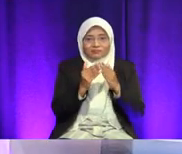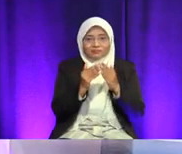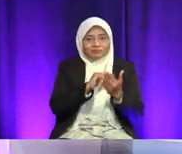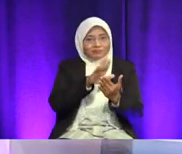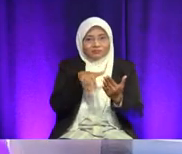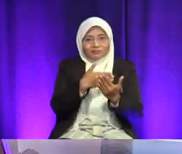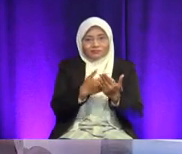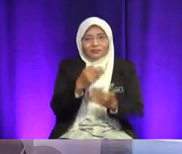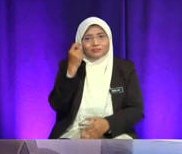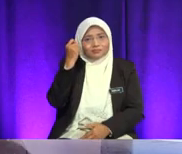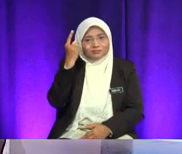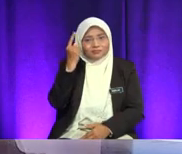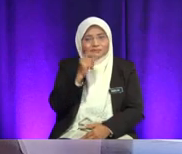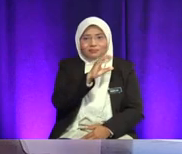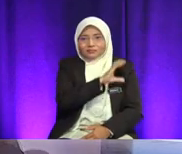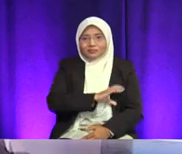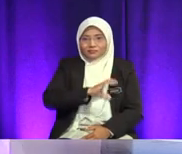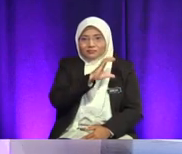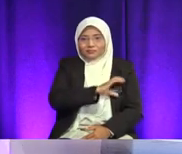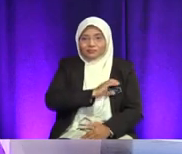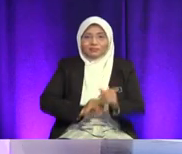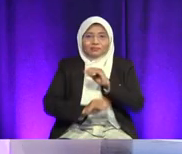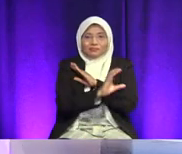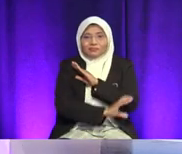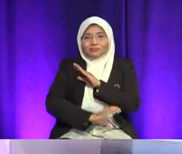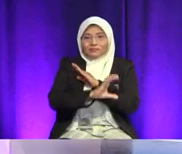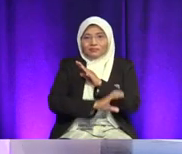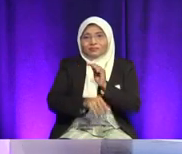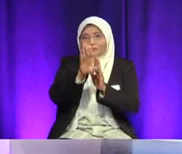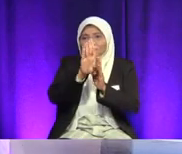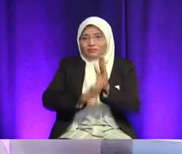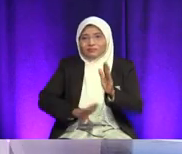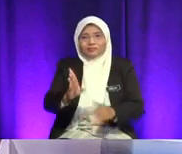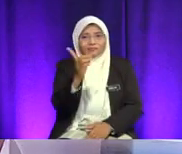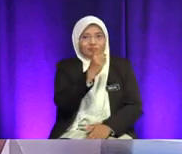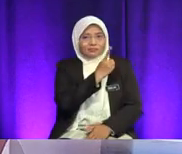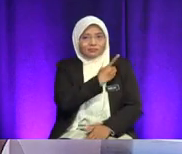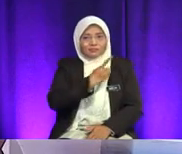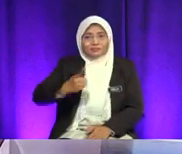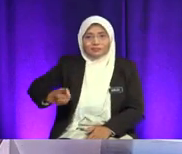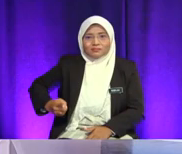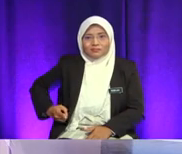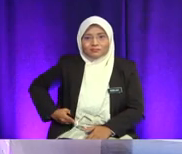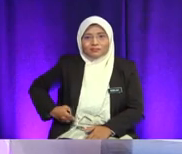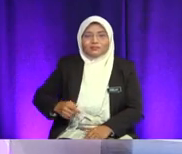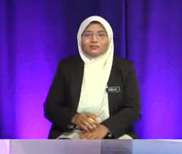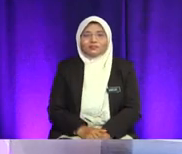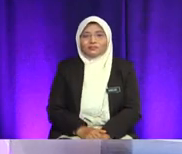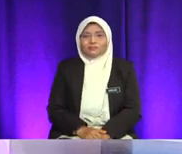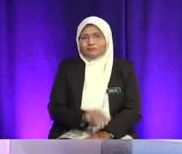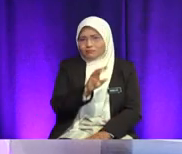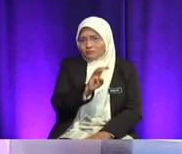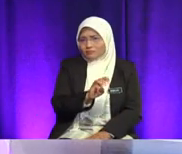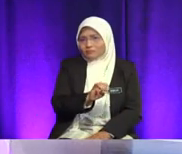ciri-ciri negara berdaulat pastinya murid-murid juga mengetahui Kenapa ada ataupun kepentingan mewujudkan negara